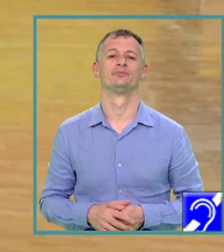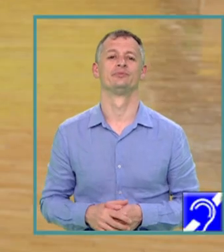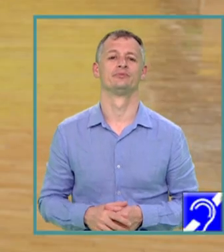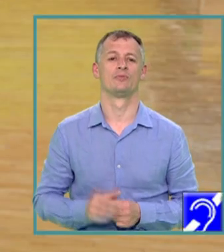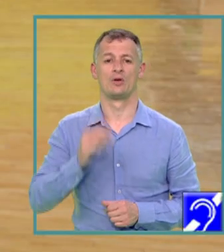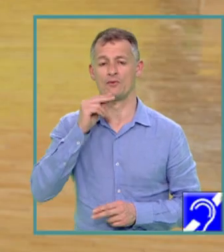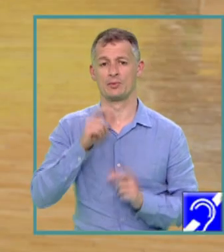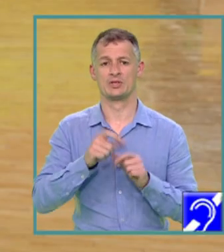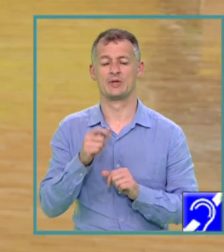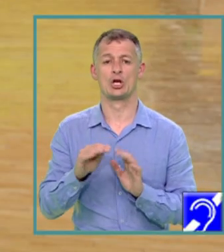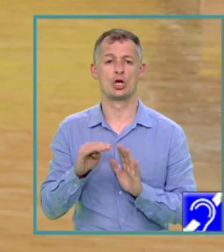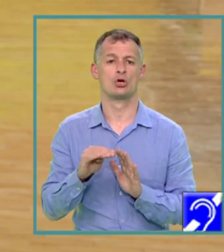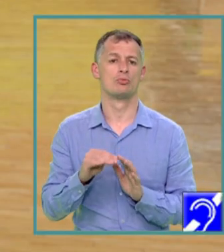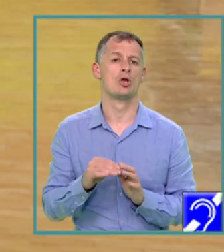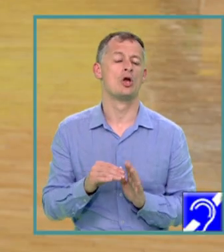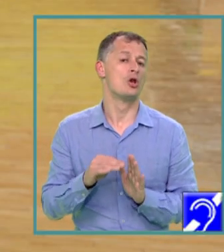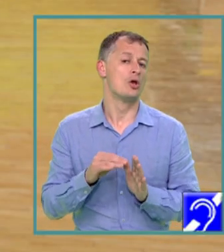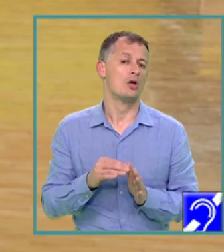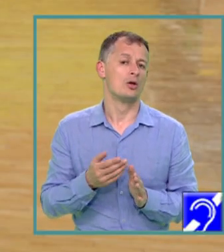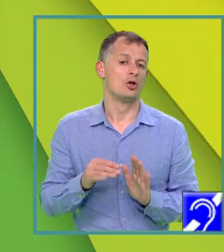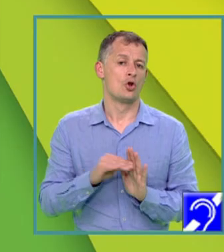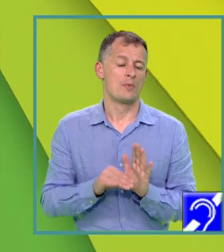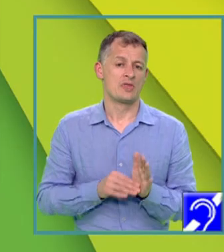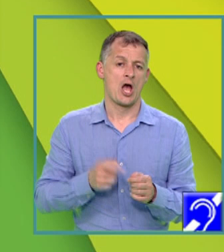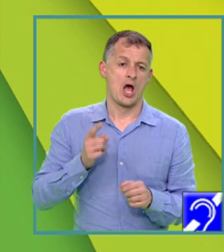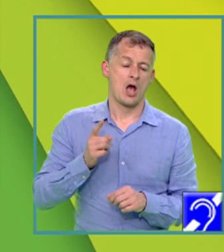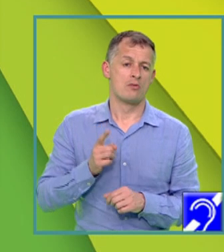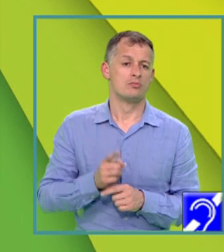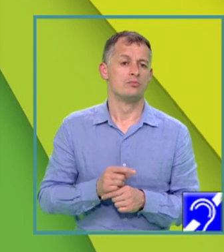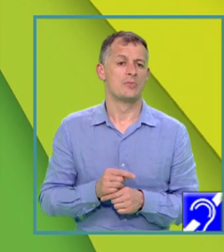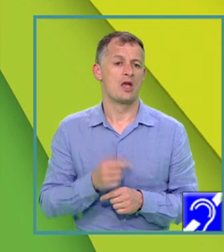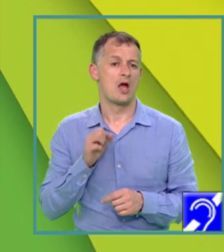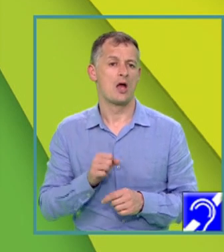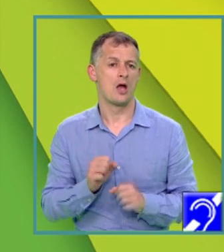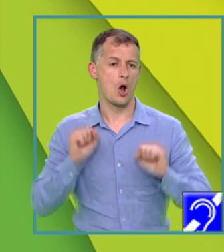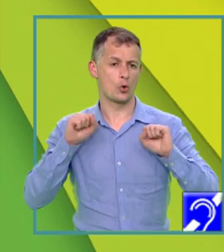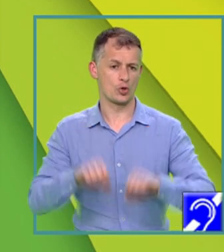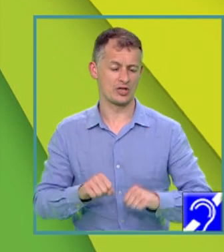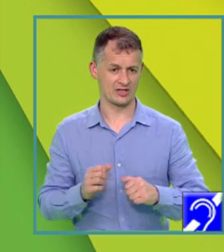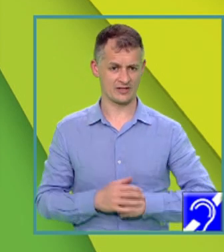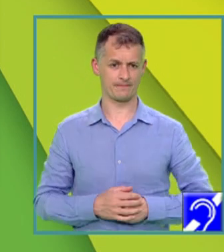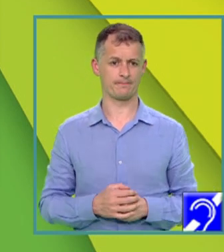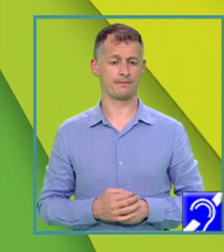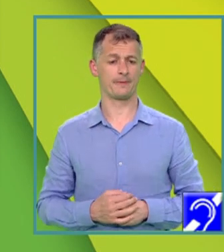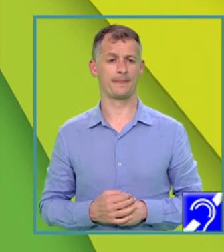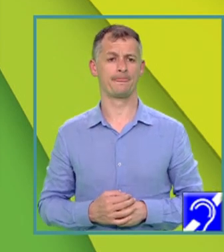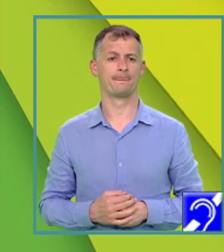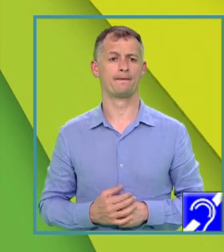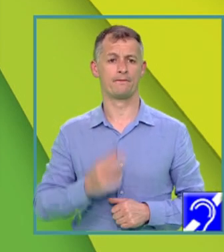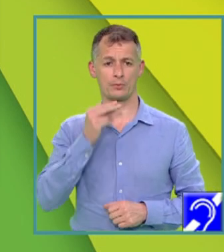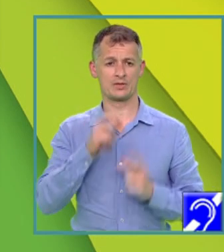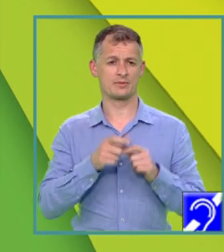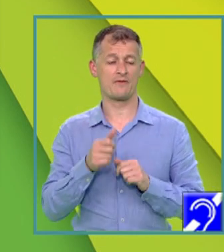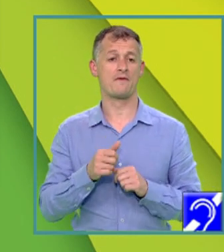vorbim și despre norma de autoritate. Și avem trei tipuri de norme. Prima face referire la familia